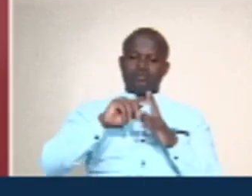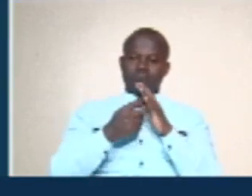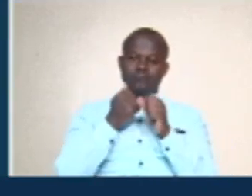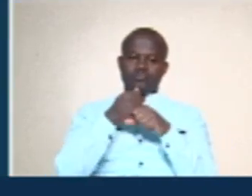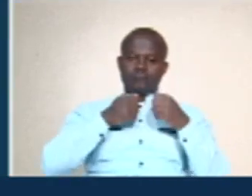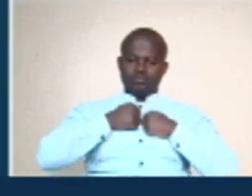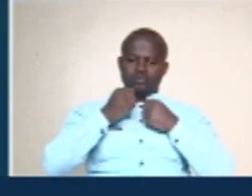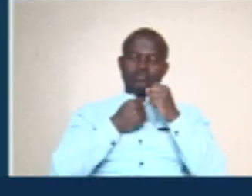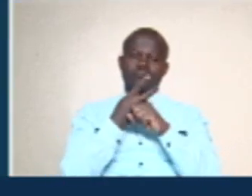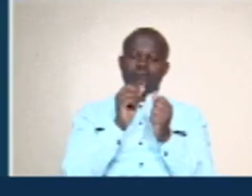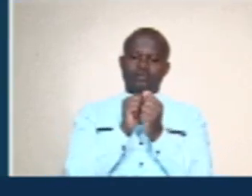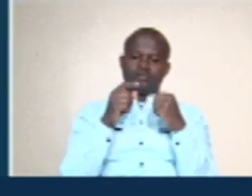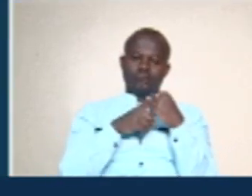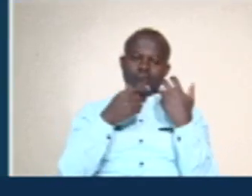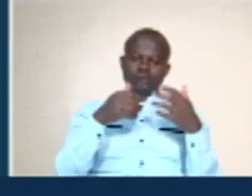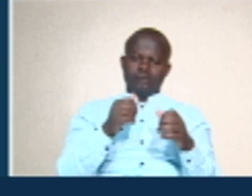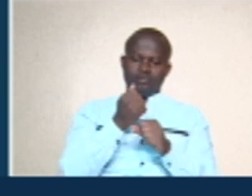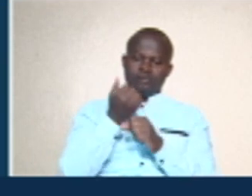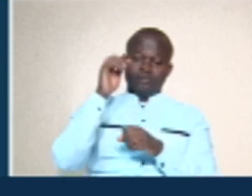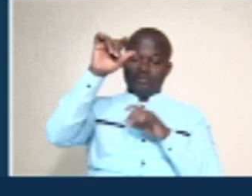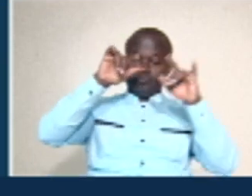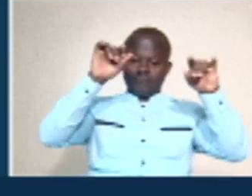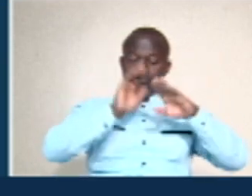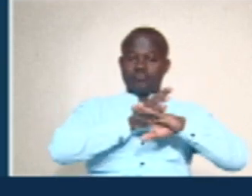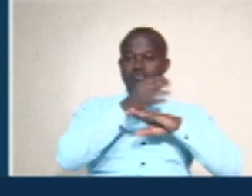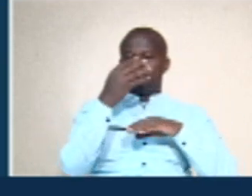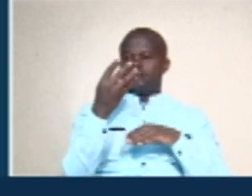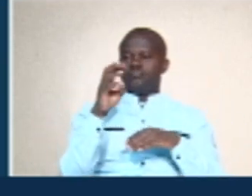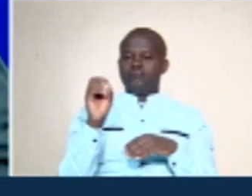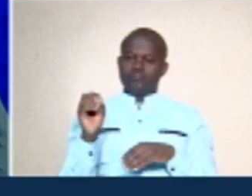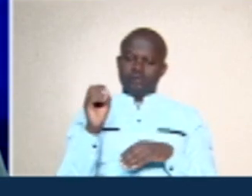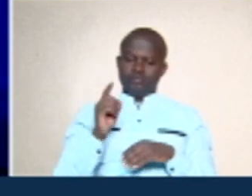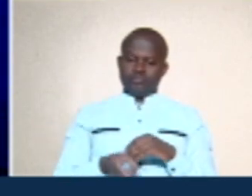muri 2016, imaze gukora ingendo zisaga 400.